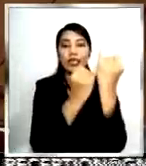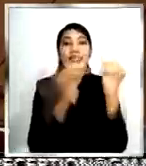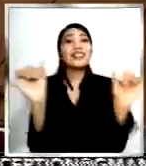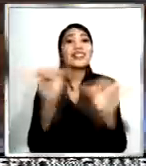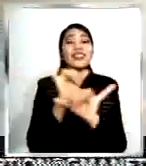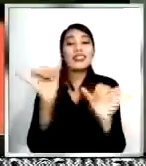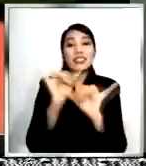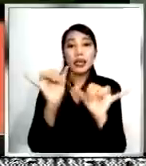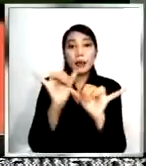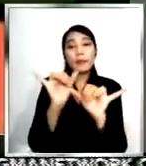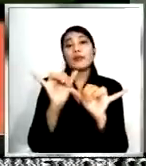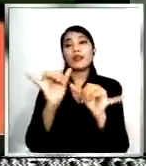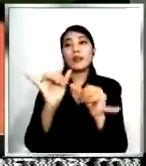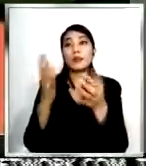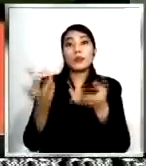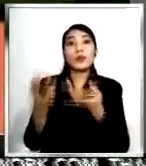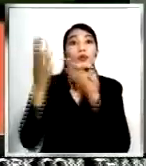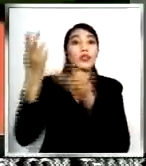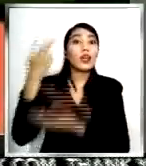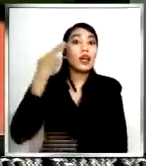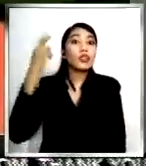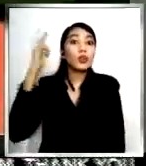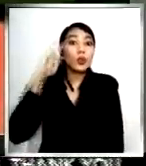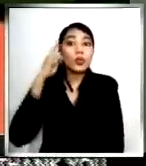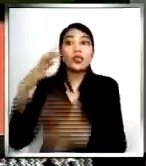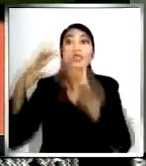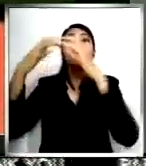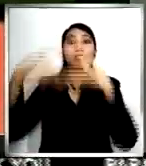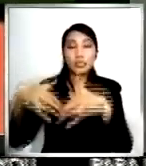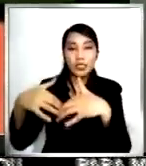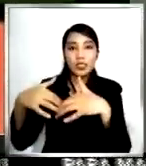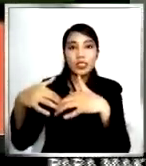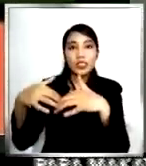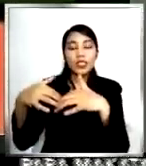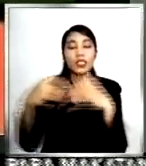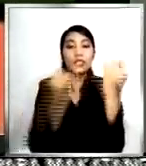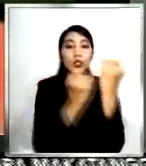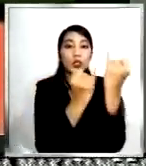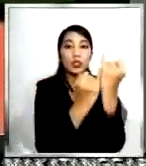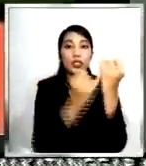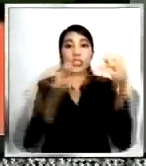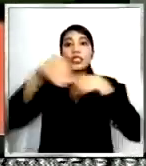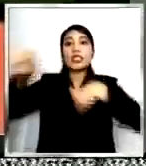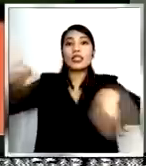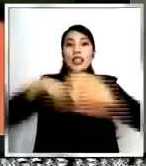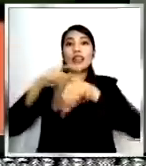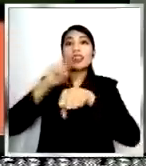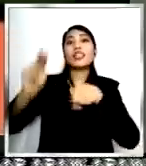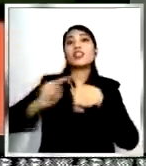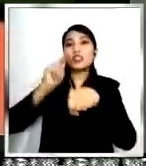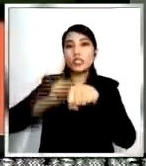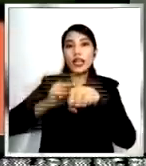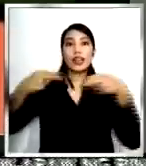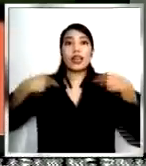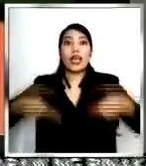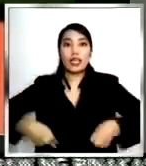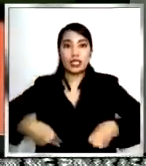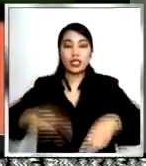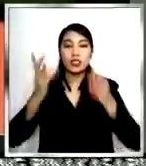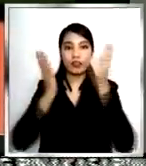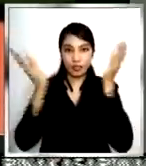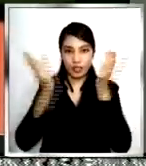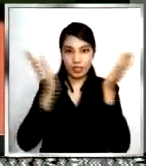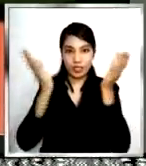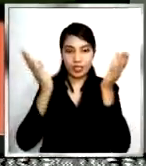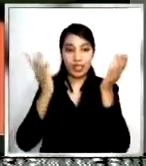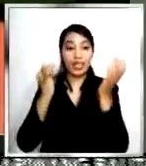sa Kamara. Nais ko sanang palitan ng National Health Service. No? Kasi nga pag binuwag mo, pwede mo tanggalin lahat ng tao